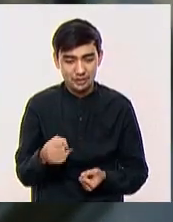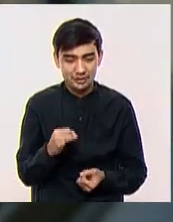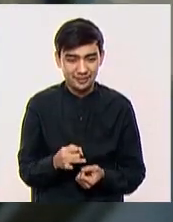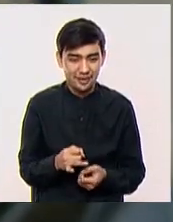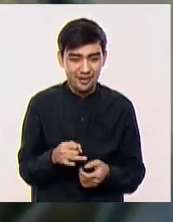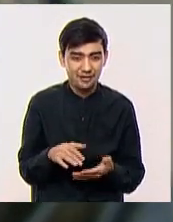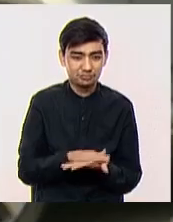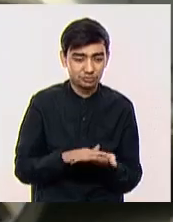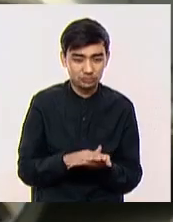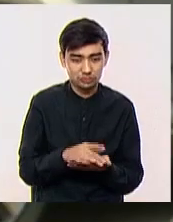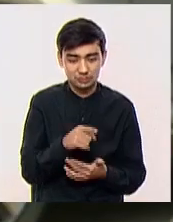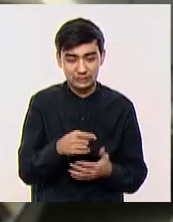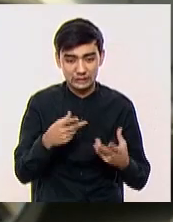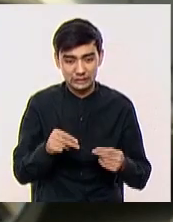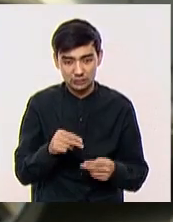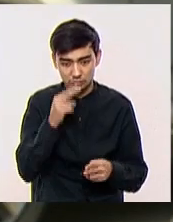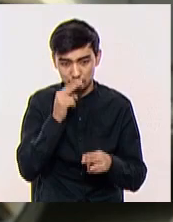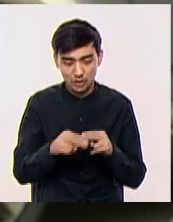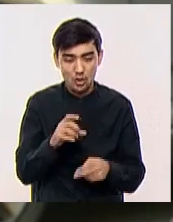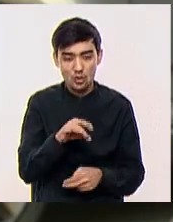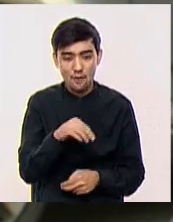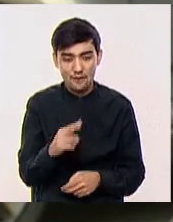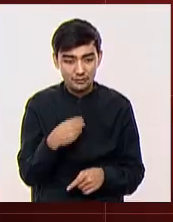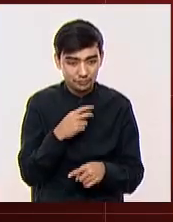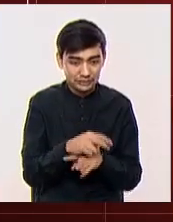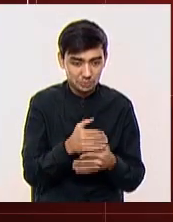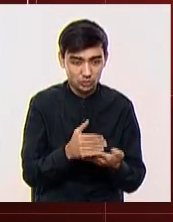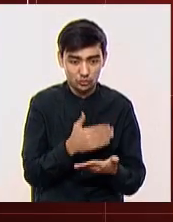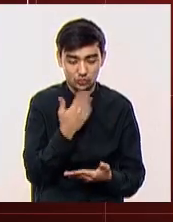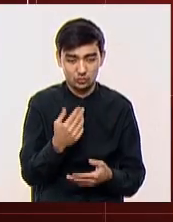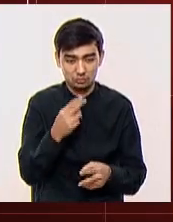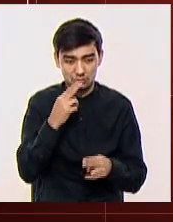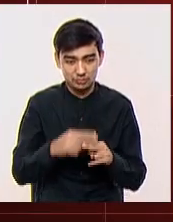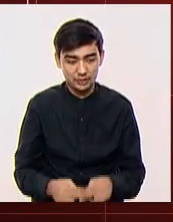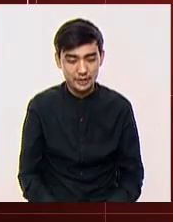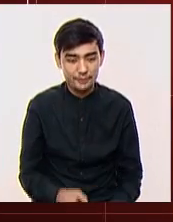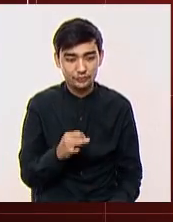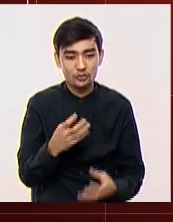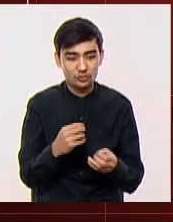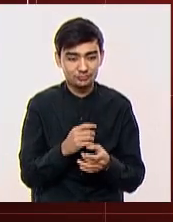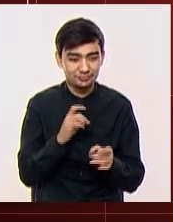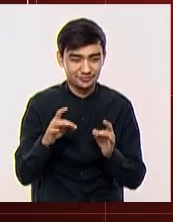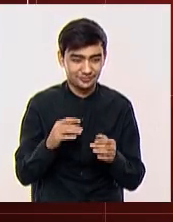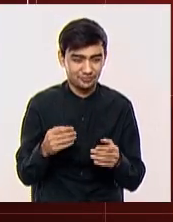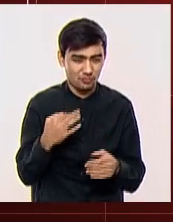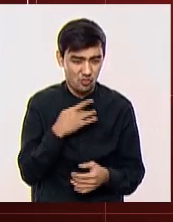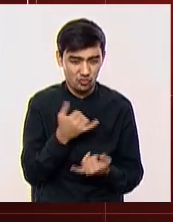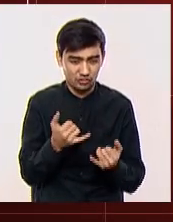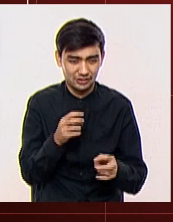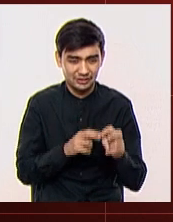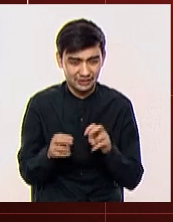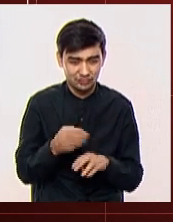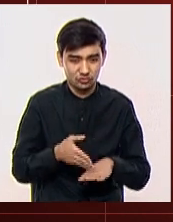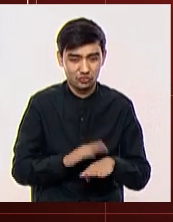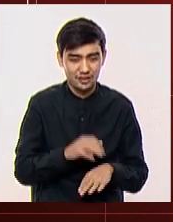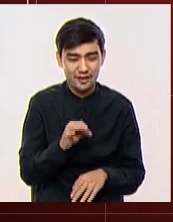Никакой информации о нем ни в РОВД в списках нет. Объявлений о поиске в социальных сетях сейчас очень много. Ситуация